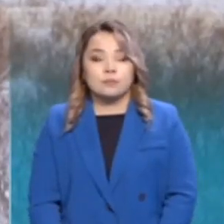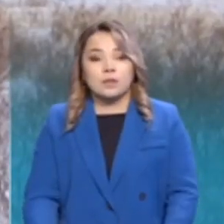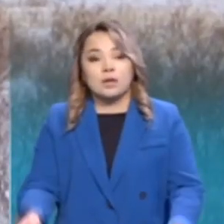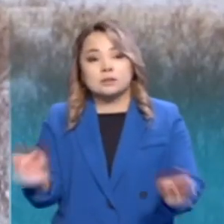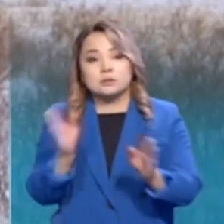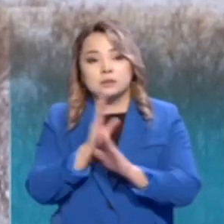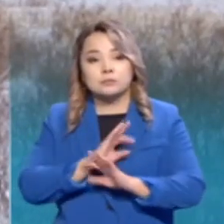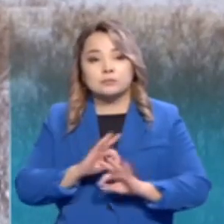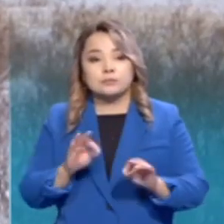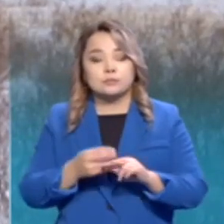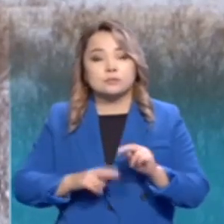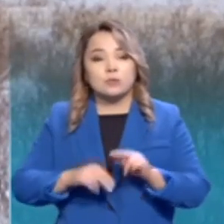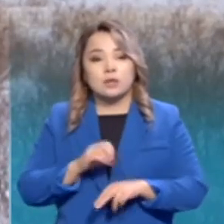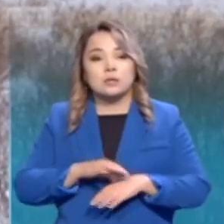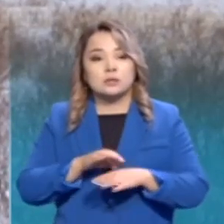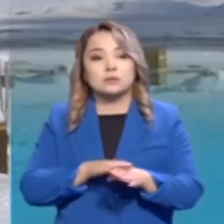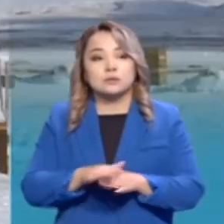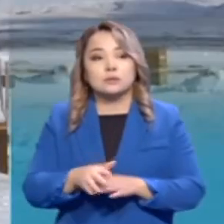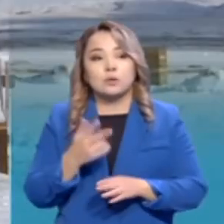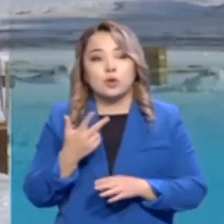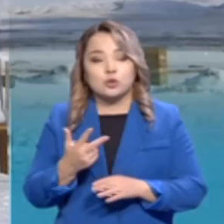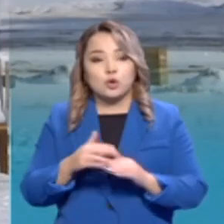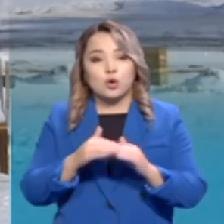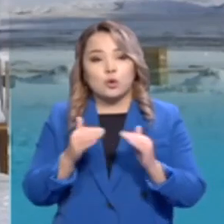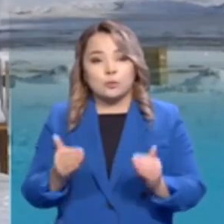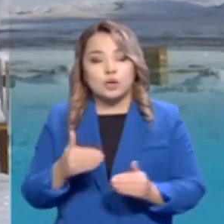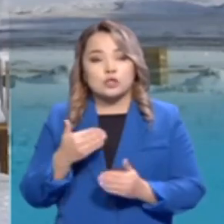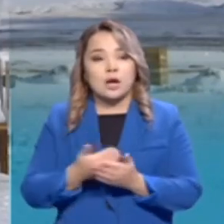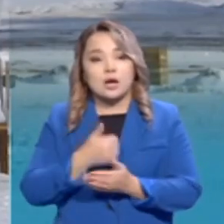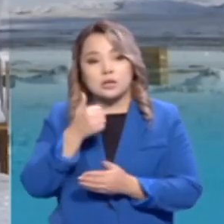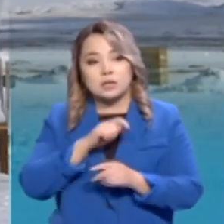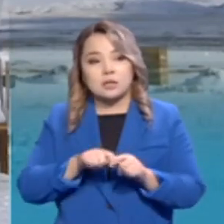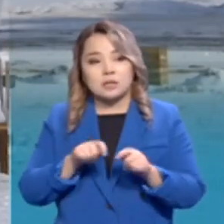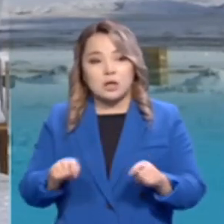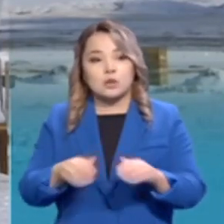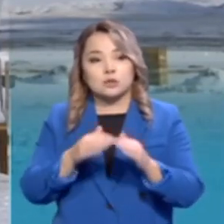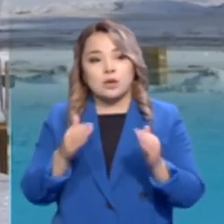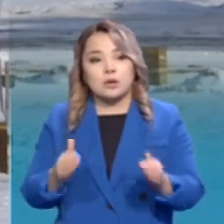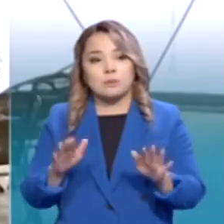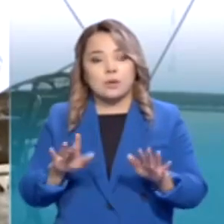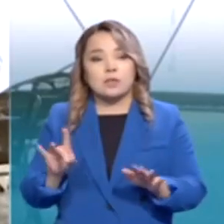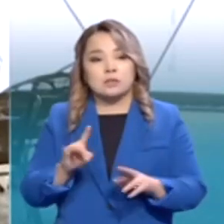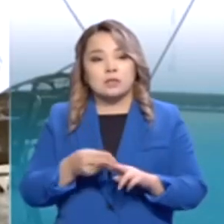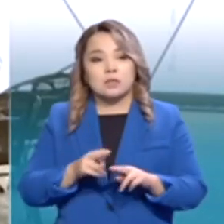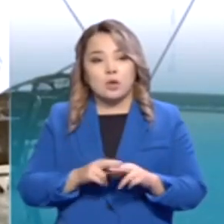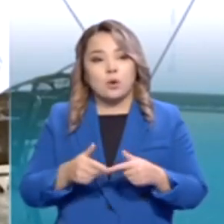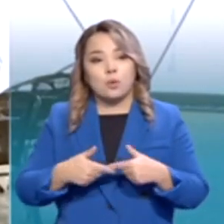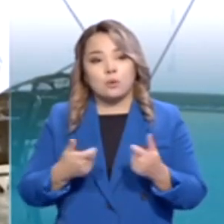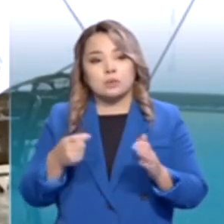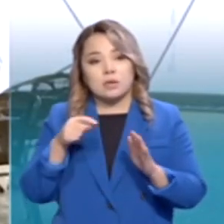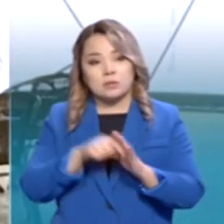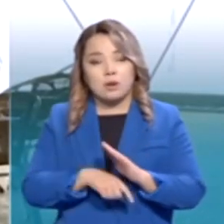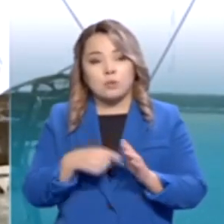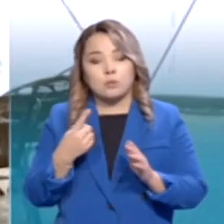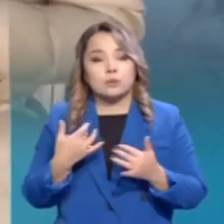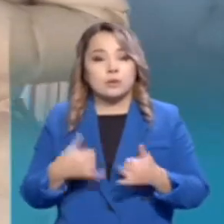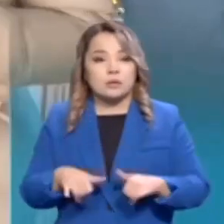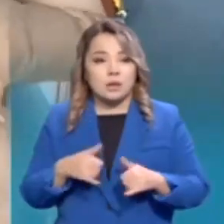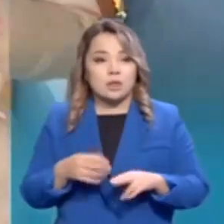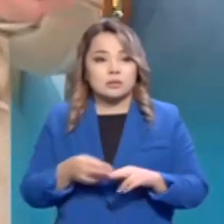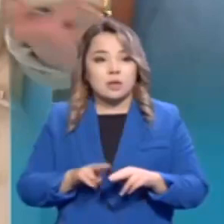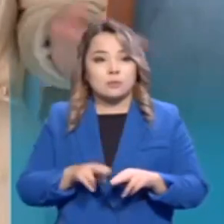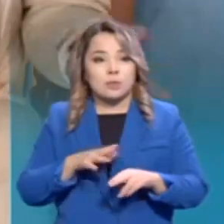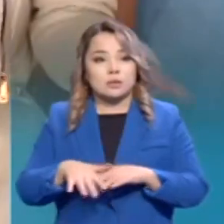Табиғат аясында тұрғызылып жатқан мына үш глэмпинг жаңа жыл қарсаңында ашылмақ. Киіз үй пішіндес нысандардың екеуі қонақ үй, біреуі асхана. Оны салу